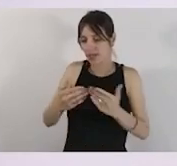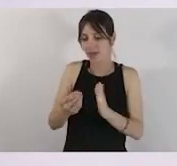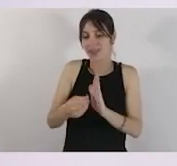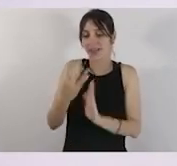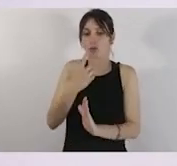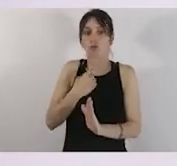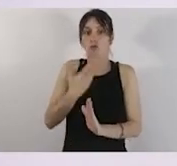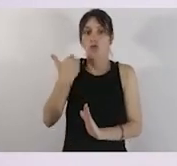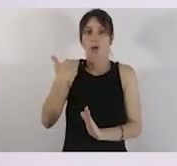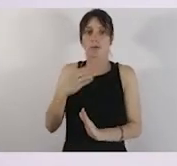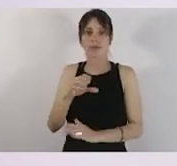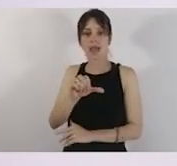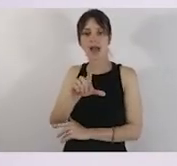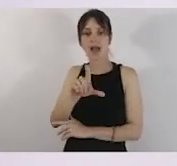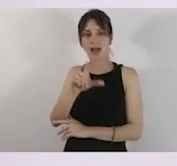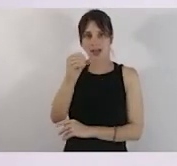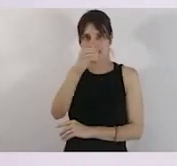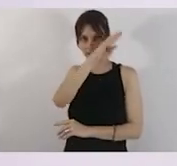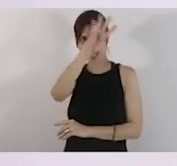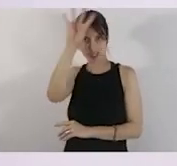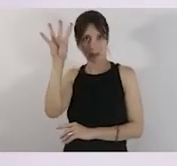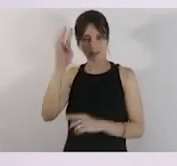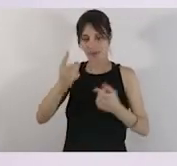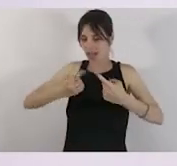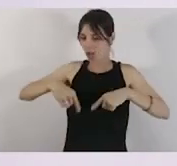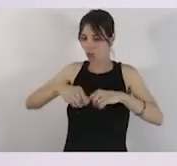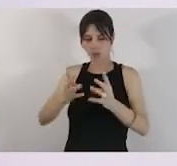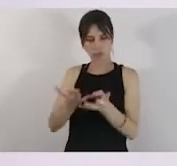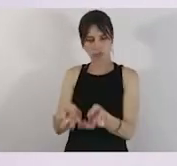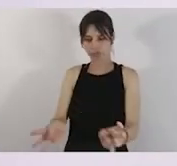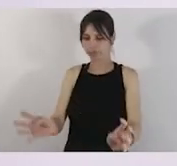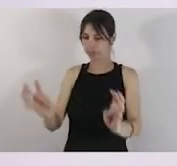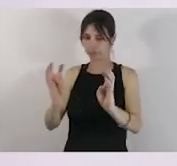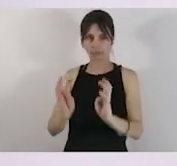dernier, à l'Alcazar, la commission mineure s'est réunie